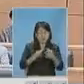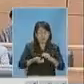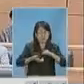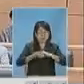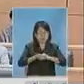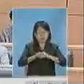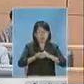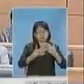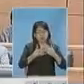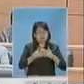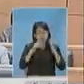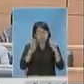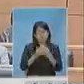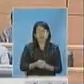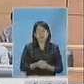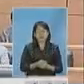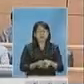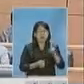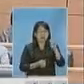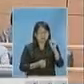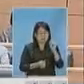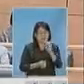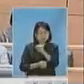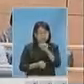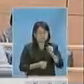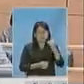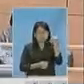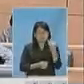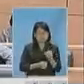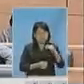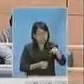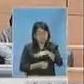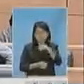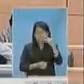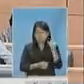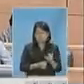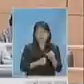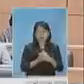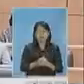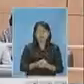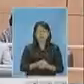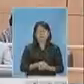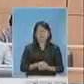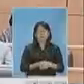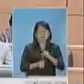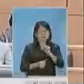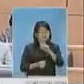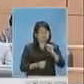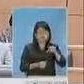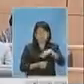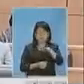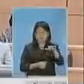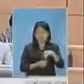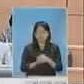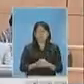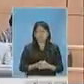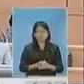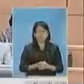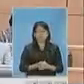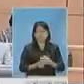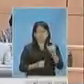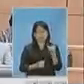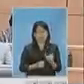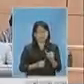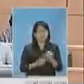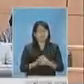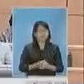นี้คือความพ่ายแพ้ของนักการเมืองยุคนี้คือความพ่ายแพ้ของตัวแทนประชาชนในสมัยนี้